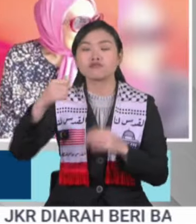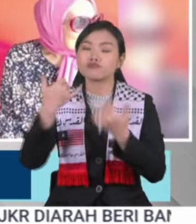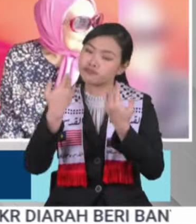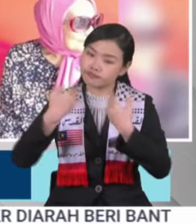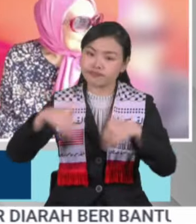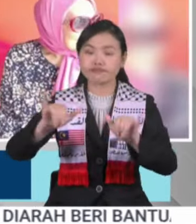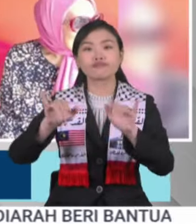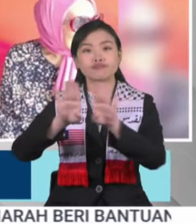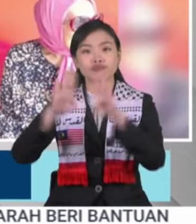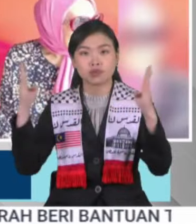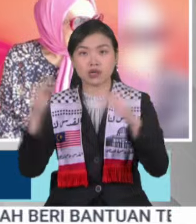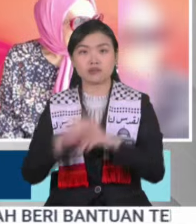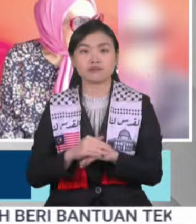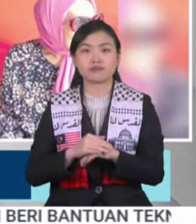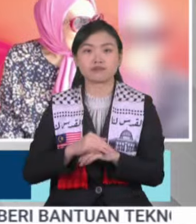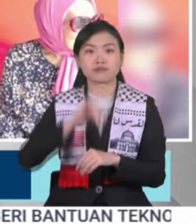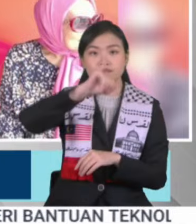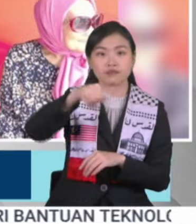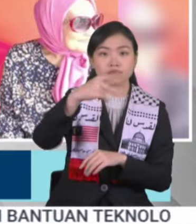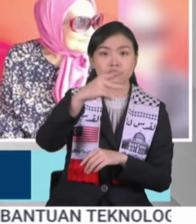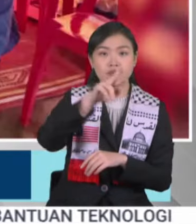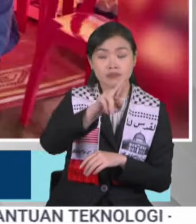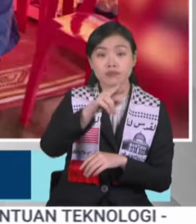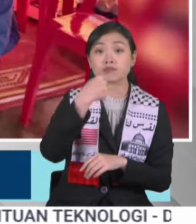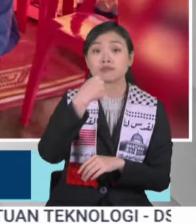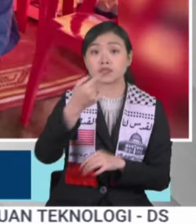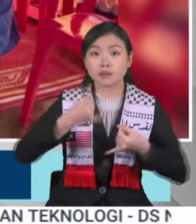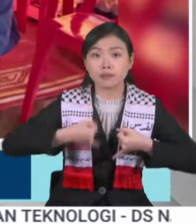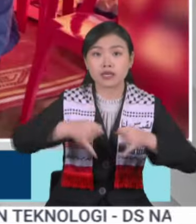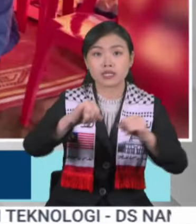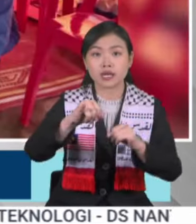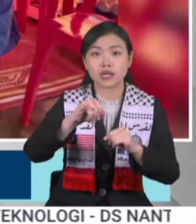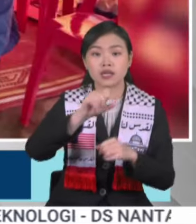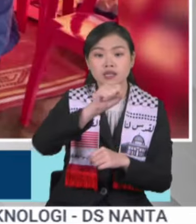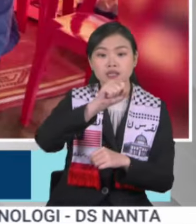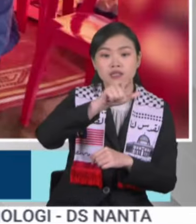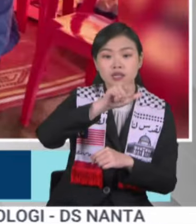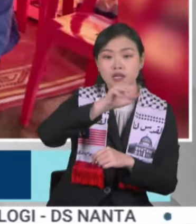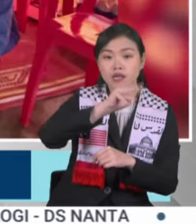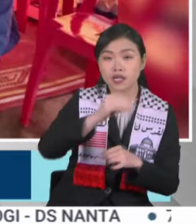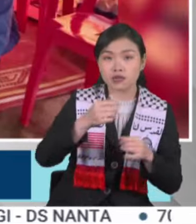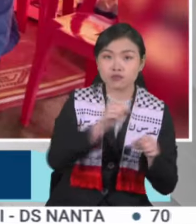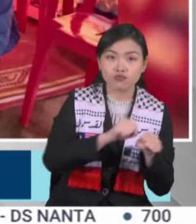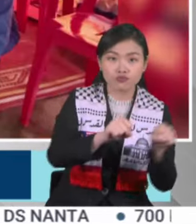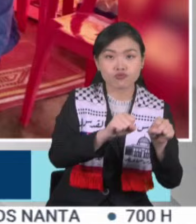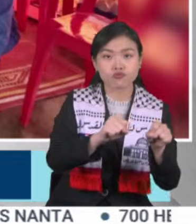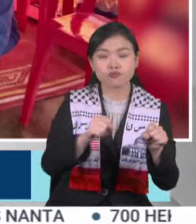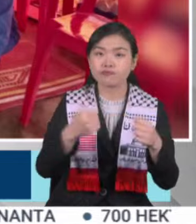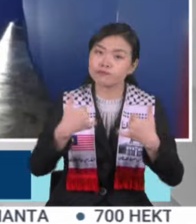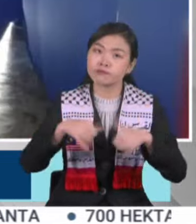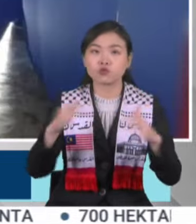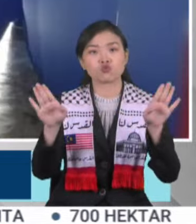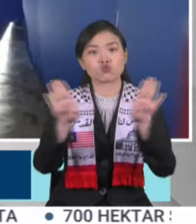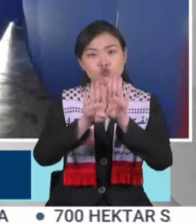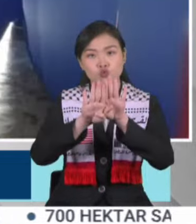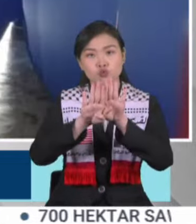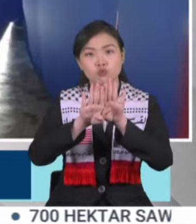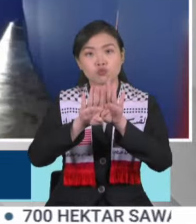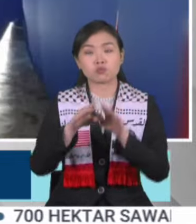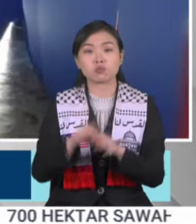Sementara itu, JKR memberitahu laluan A121 Jalan Slim River Behrang Ulu masih ditutup susulan jalan utama